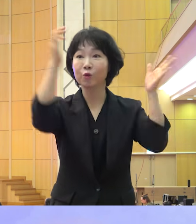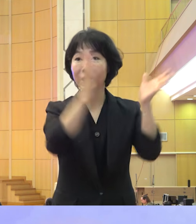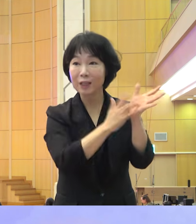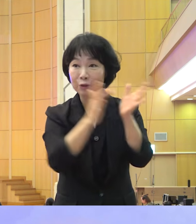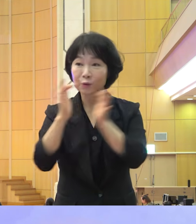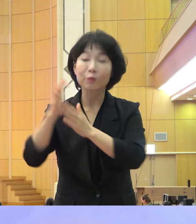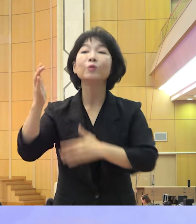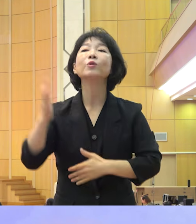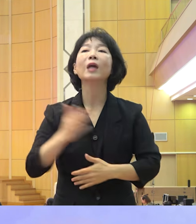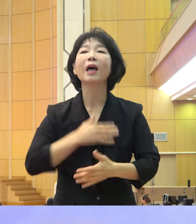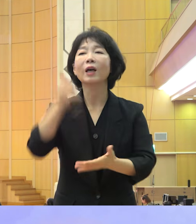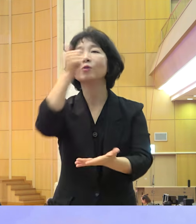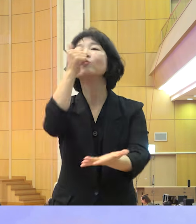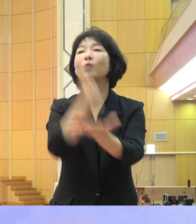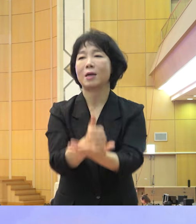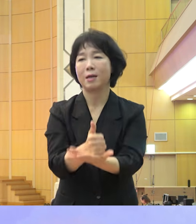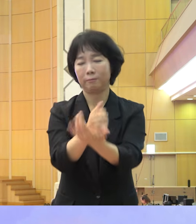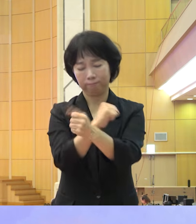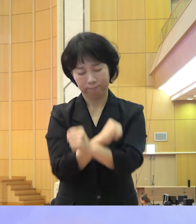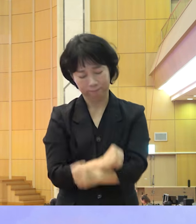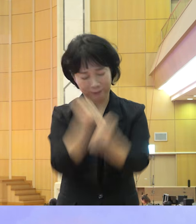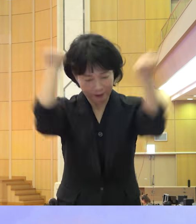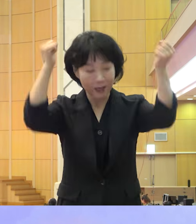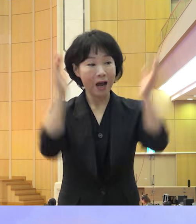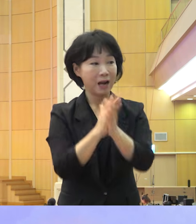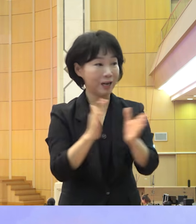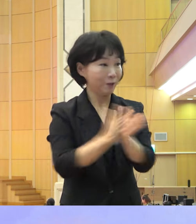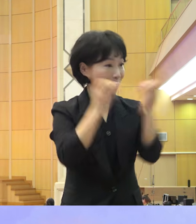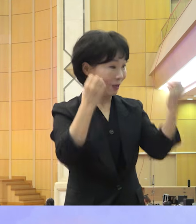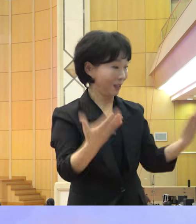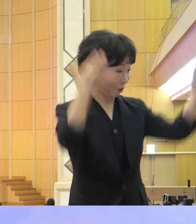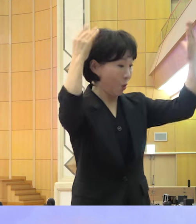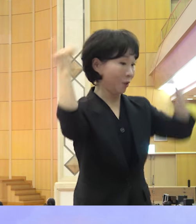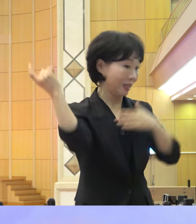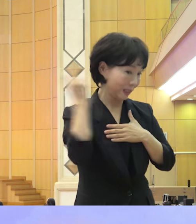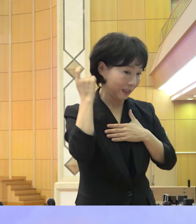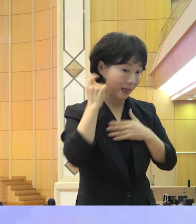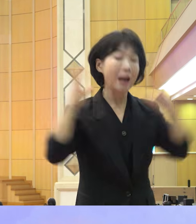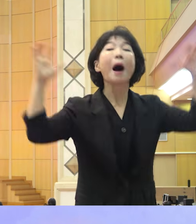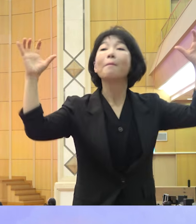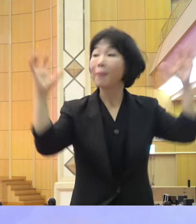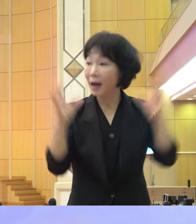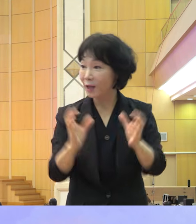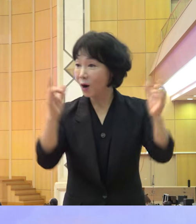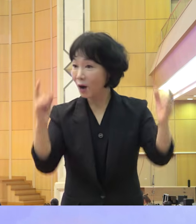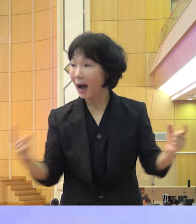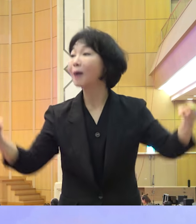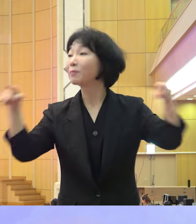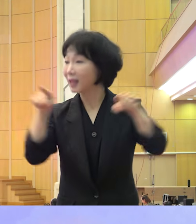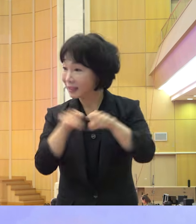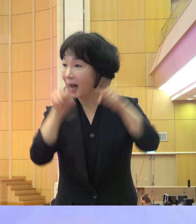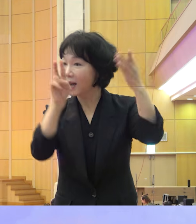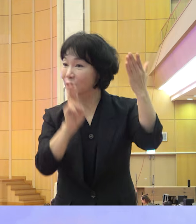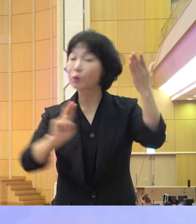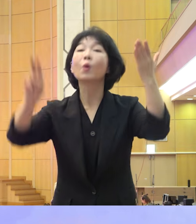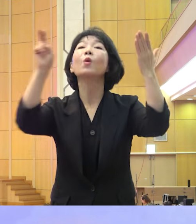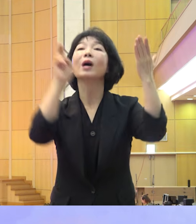주 예수 내 죄를 속했네. 할렐루야 소리를 합하여